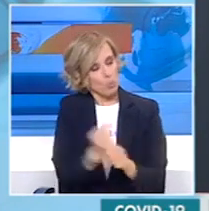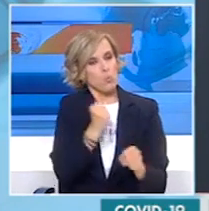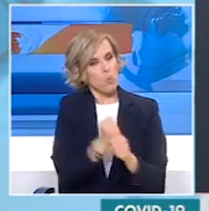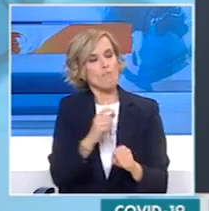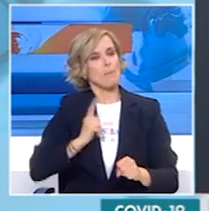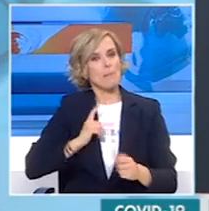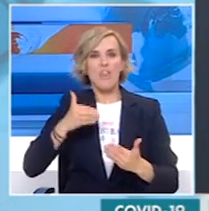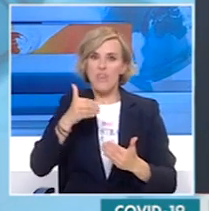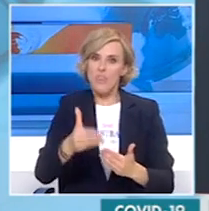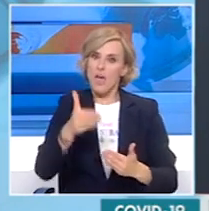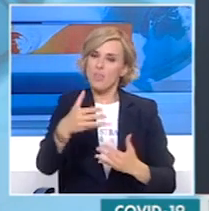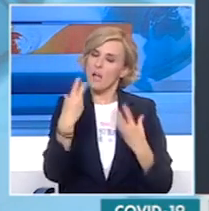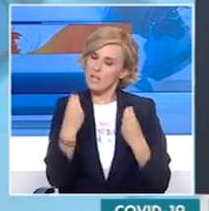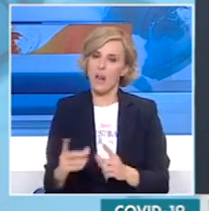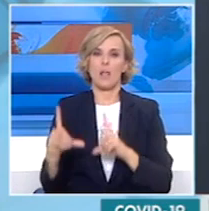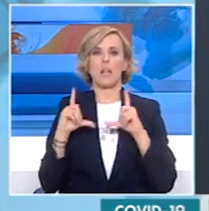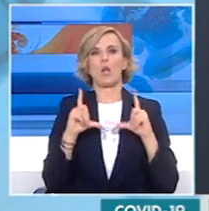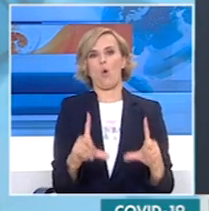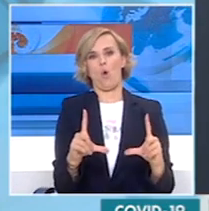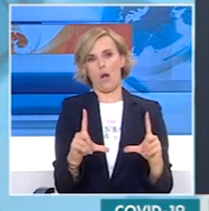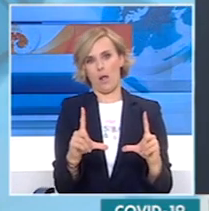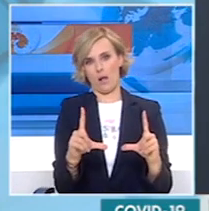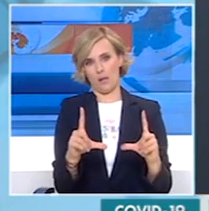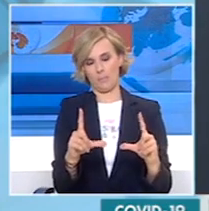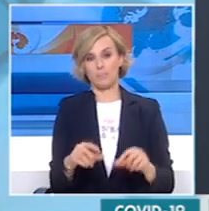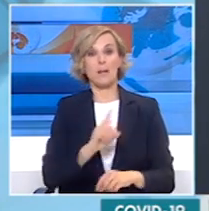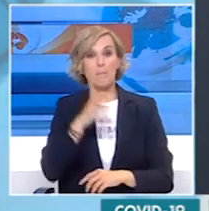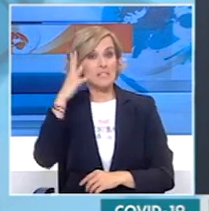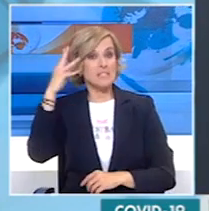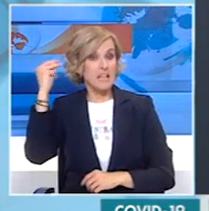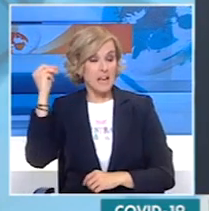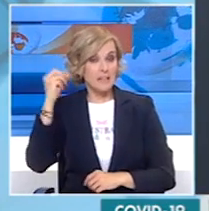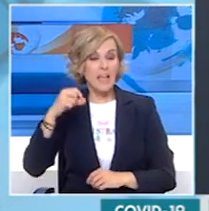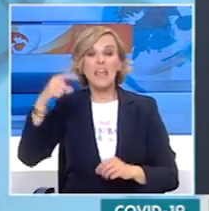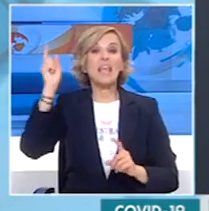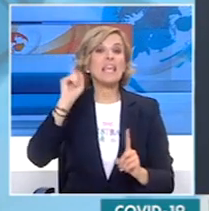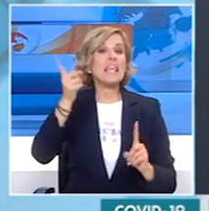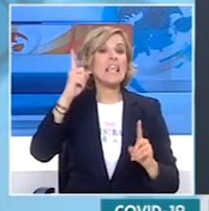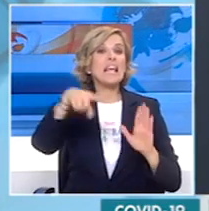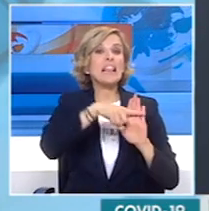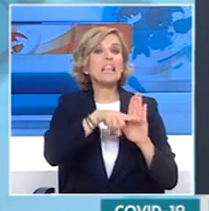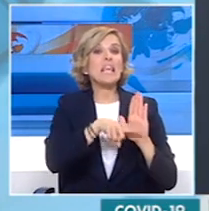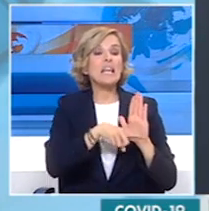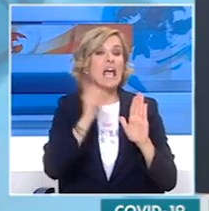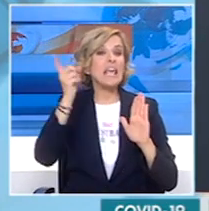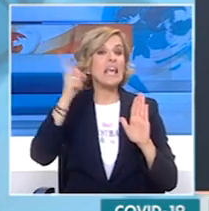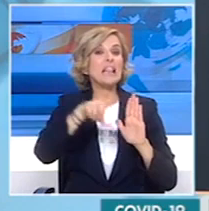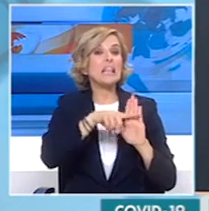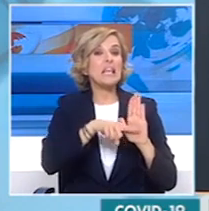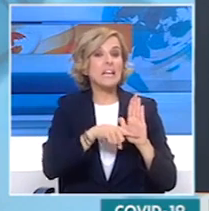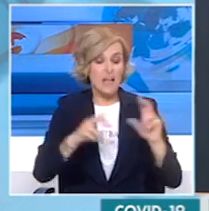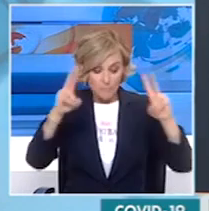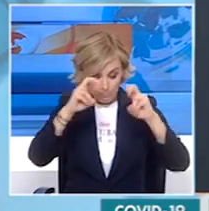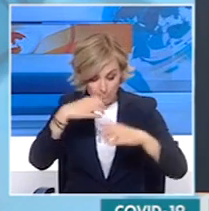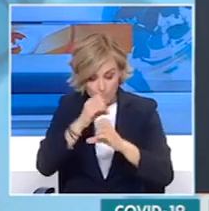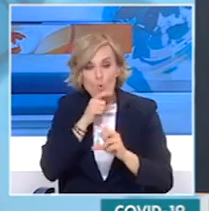καλύτερη εικόνα για την εξάπλωση στον πληθυσμό. Μην ξεχνάτε εδώ πέρα ότι τα κριτήρια εργαστηριακού ελέγχου τα οποία χρησιμοποιούνται είναι κριτήρια που